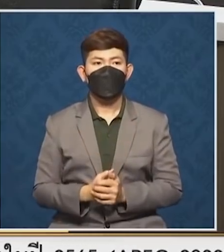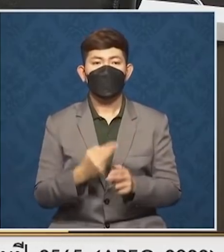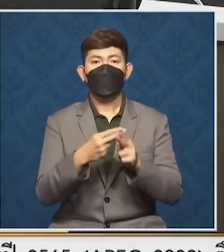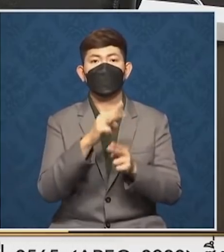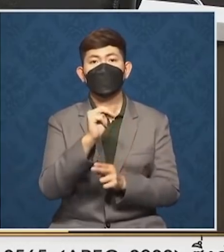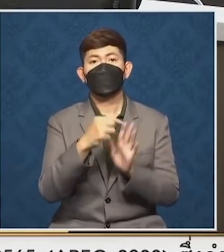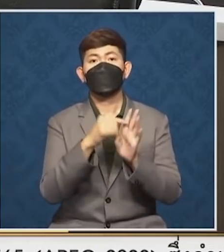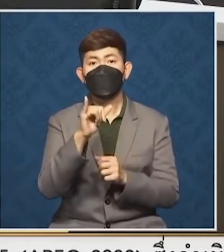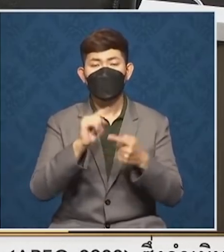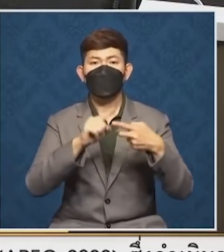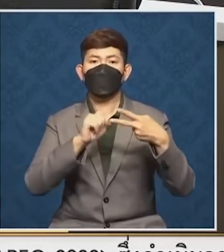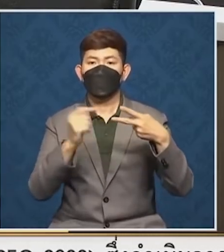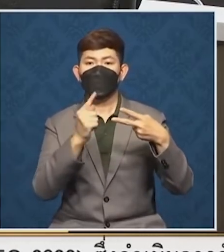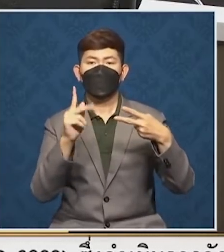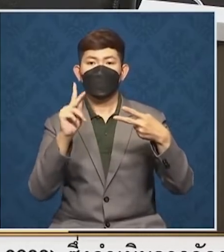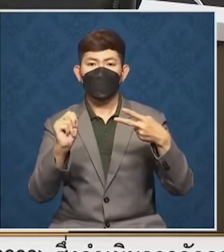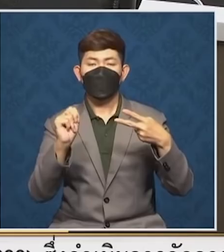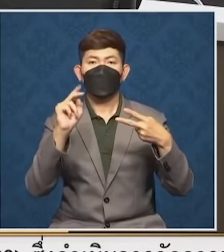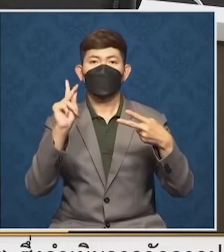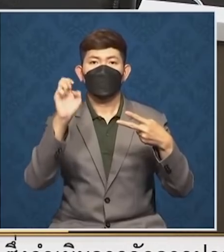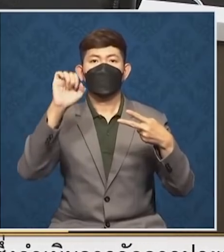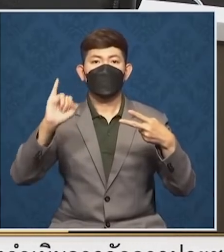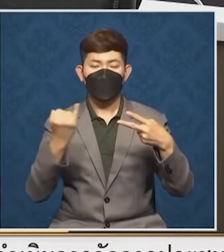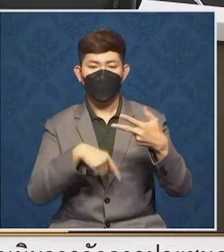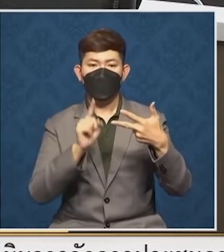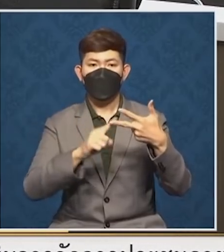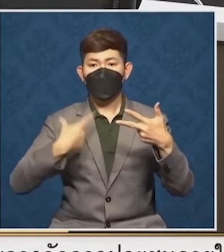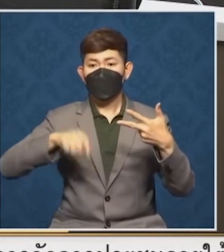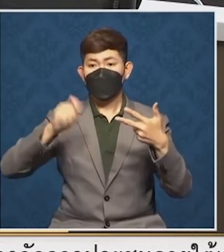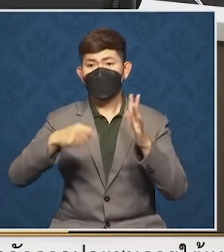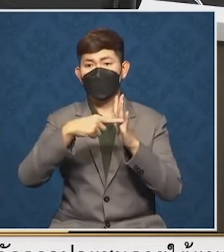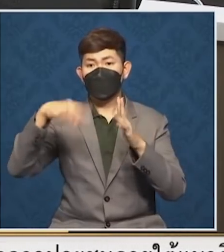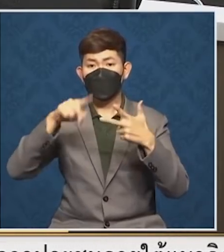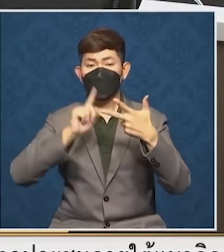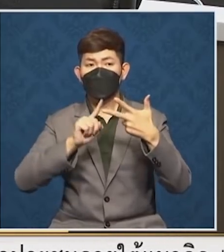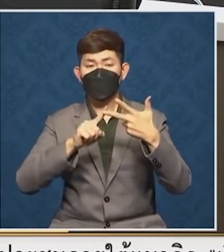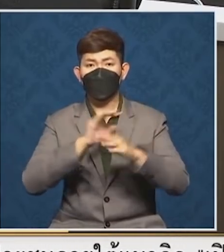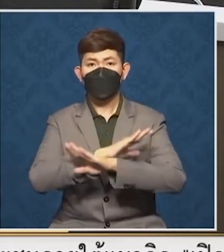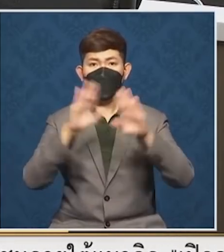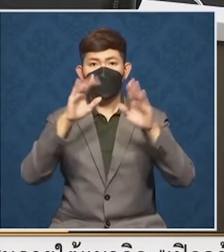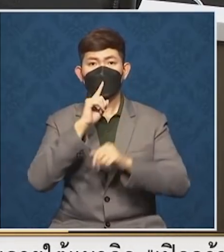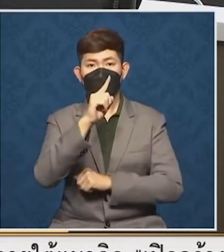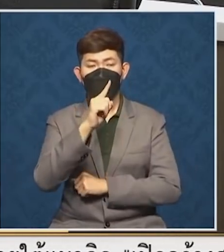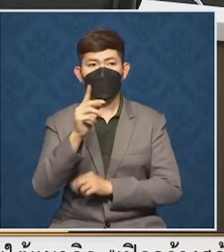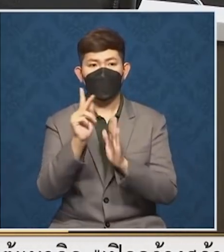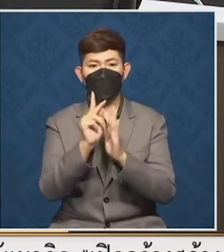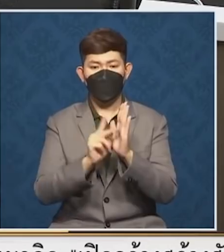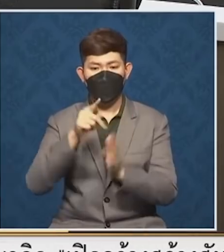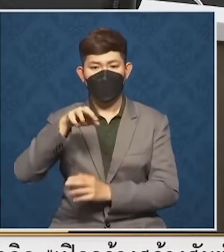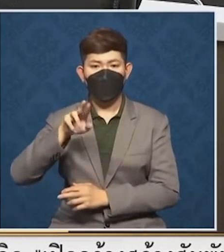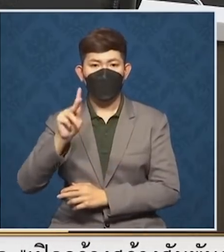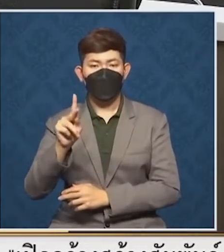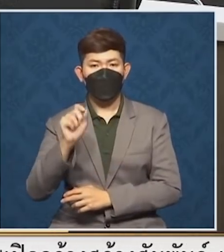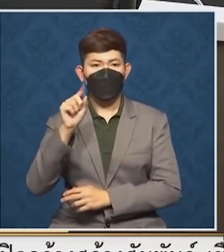ดีธนกิจวิบูลผลหรือล่าสุดศาลแพ่งธนบุรีก็ได้ตัดสินยกฟ้องคดีฝ่าฝืนพ.ร.ก.ฉุกเฉินไ